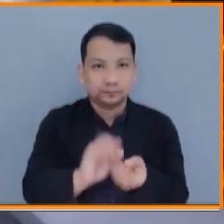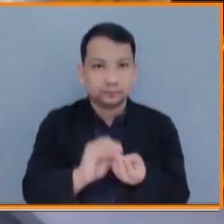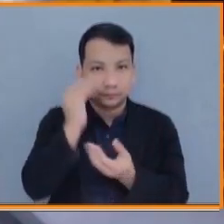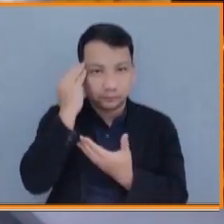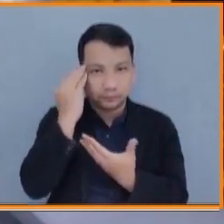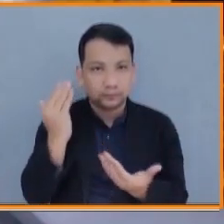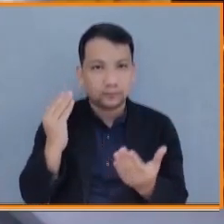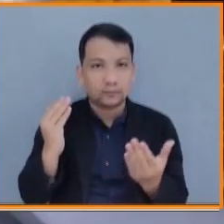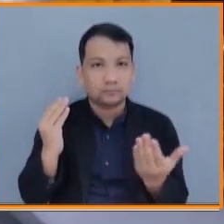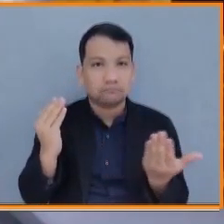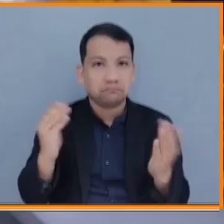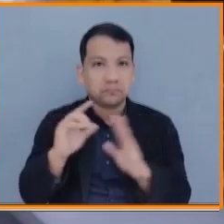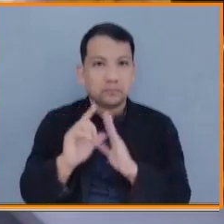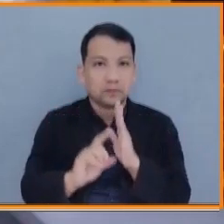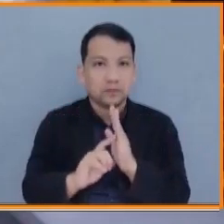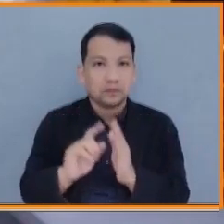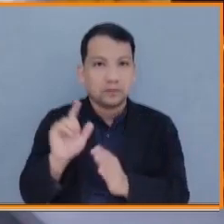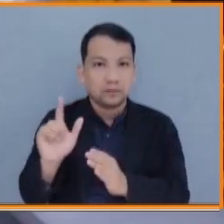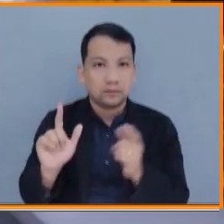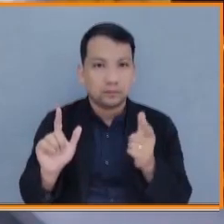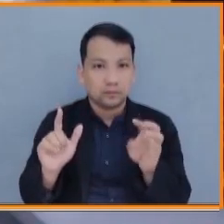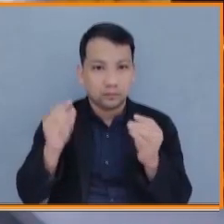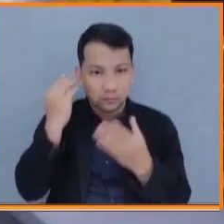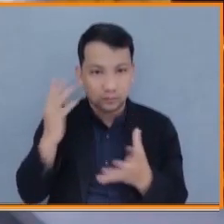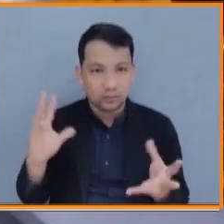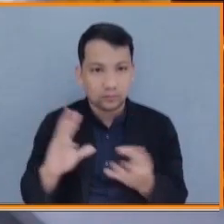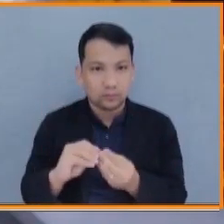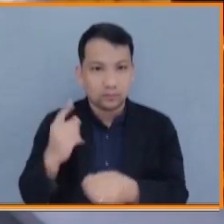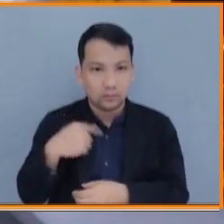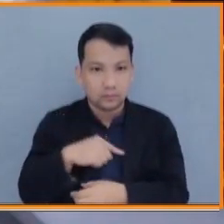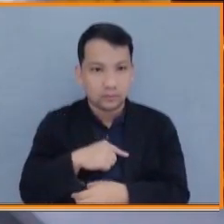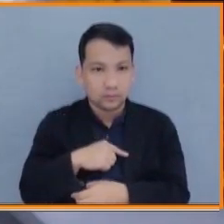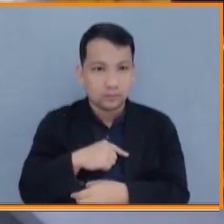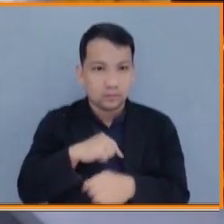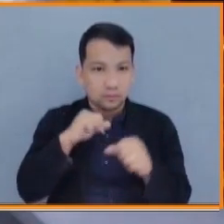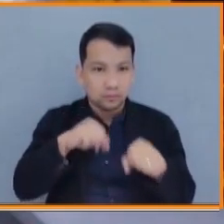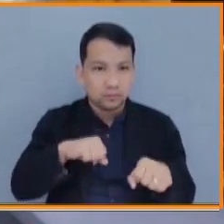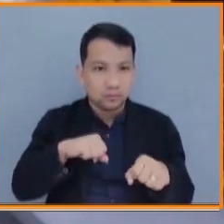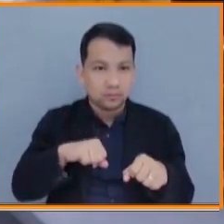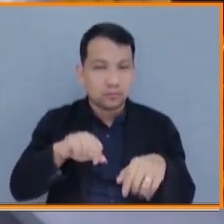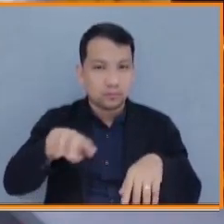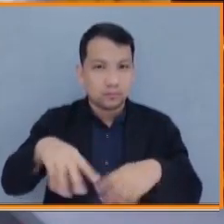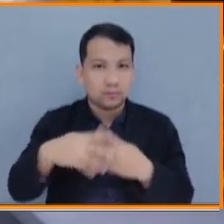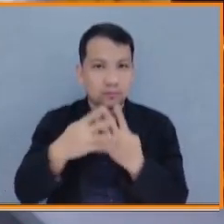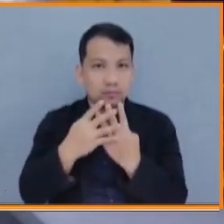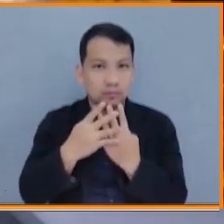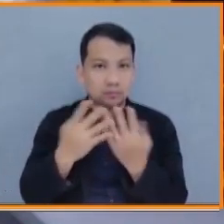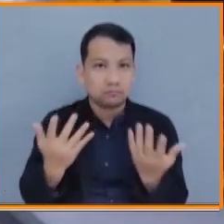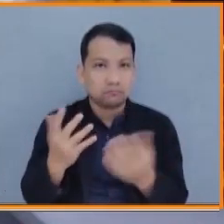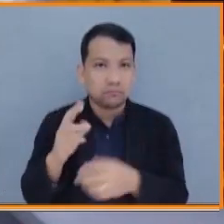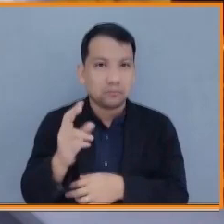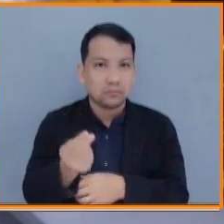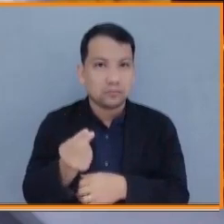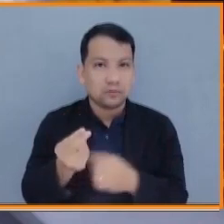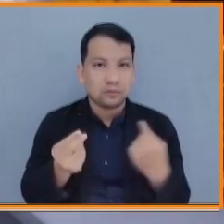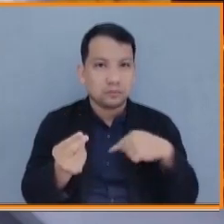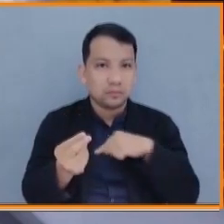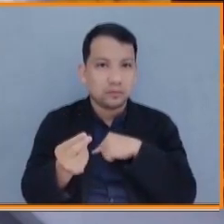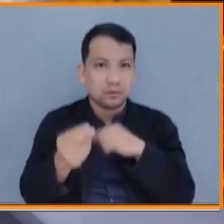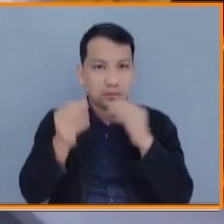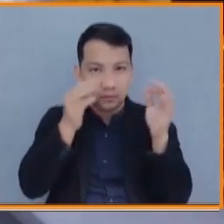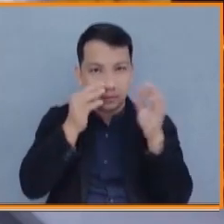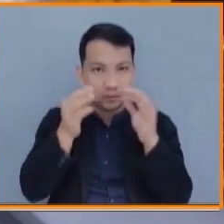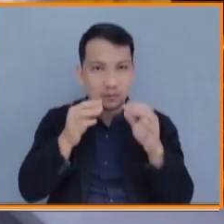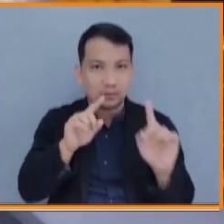ay pwedeng makasuhan at pwedeng makulong kailan lamang pwedeng ilabas ang resulta ng mga drug tests